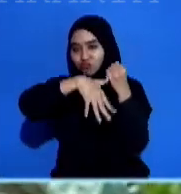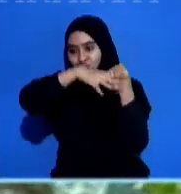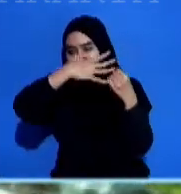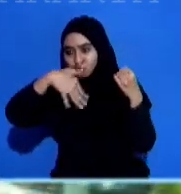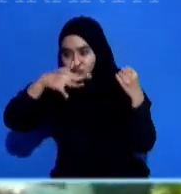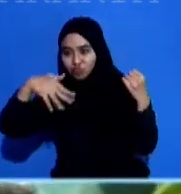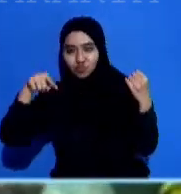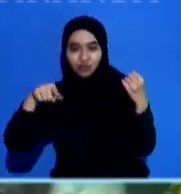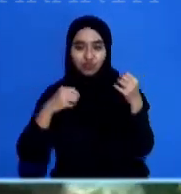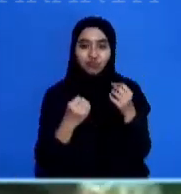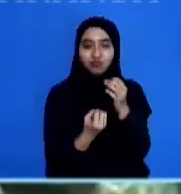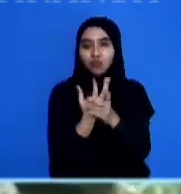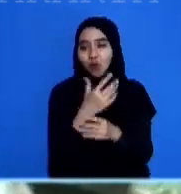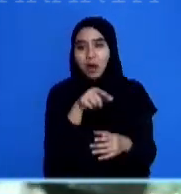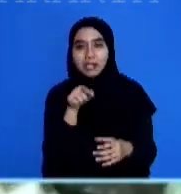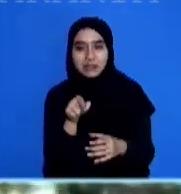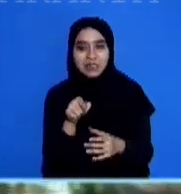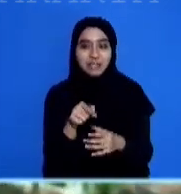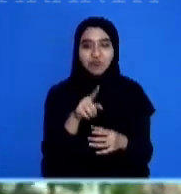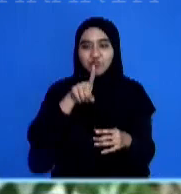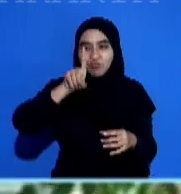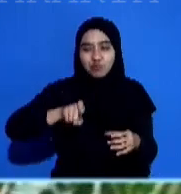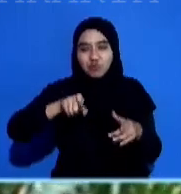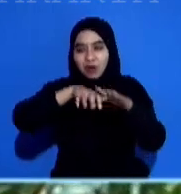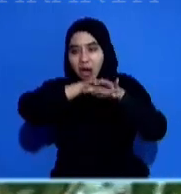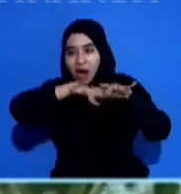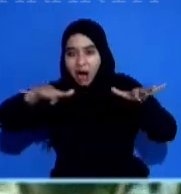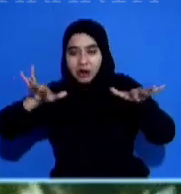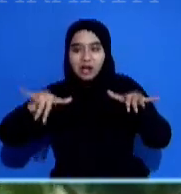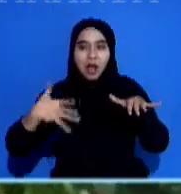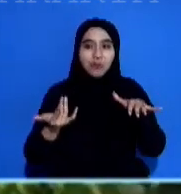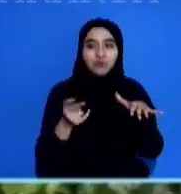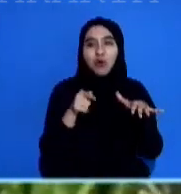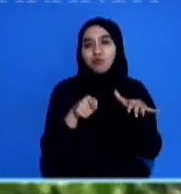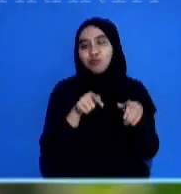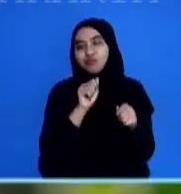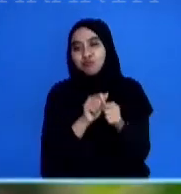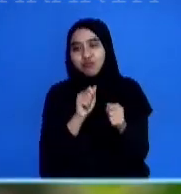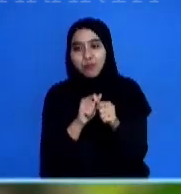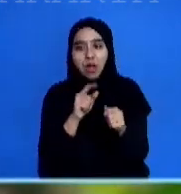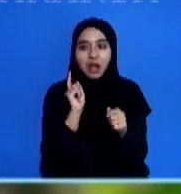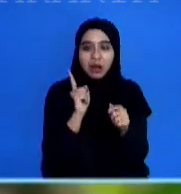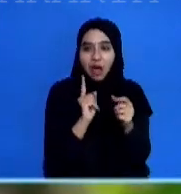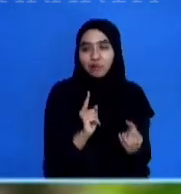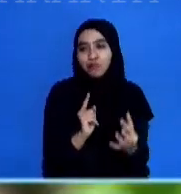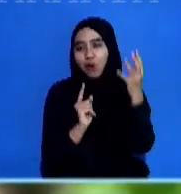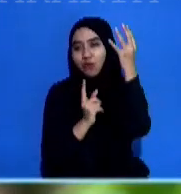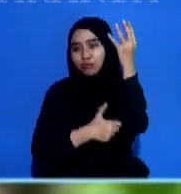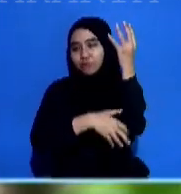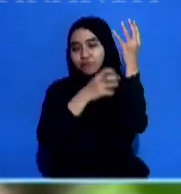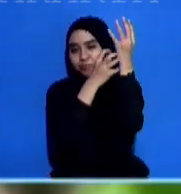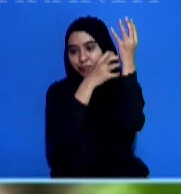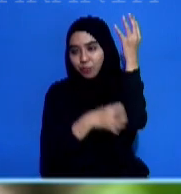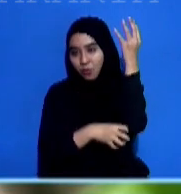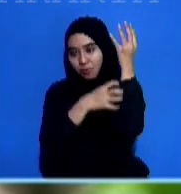pengantin men kedahpamelaken lanaran S diakung taneman Sekar air mata